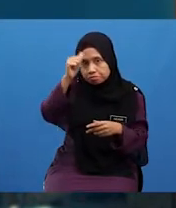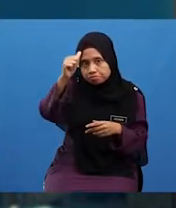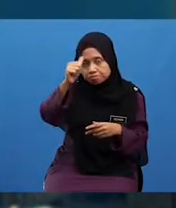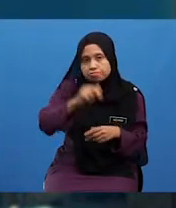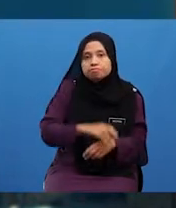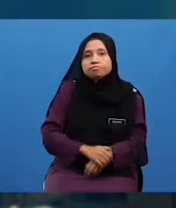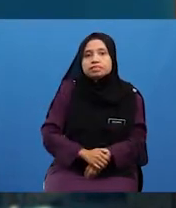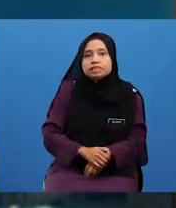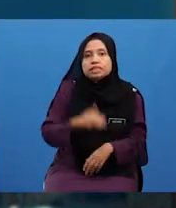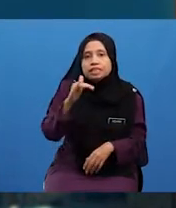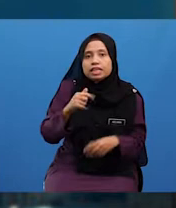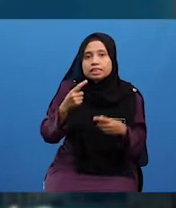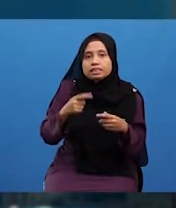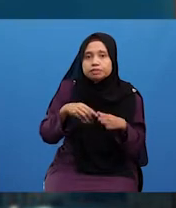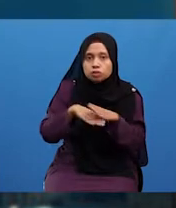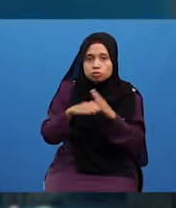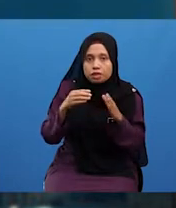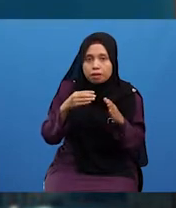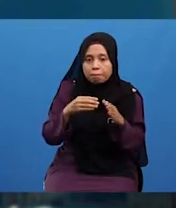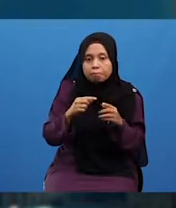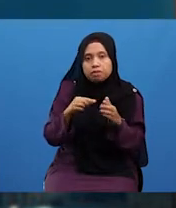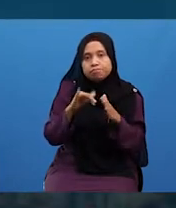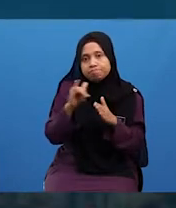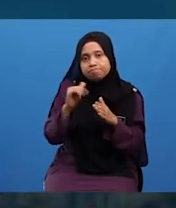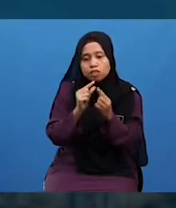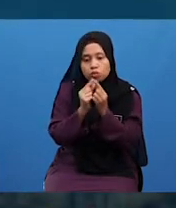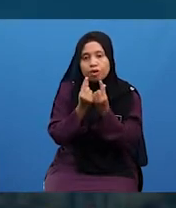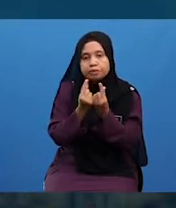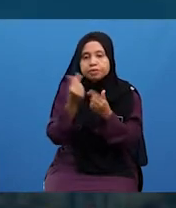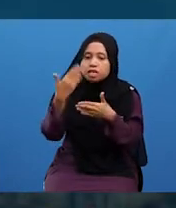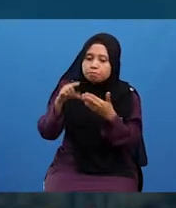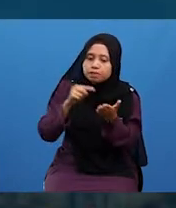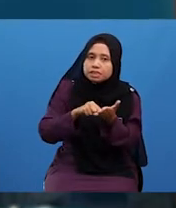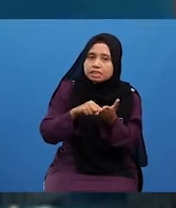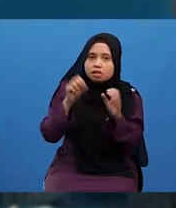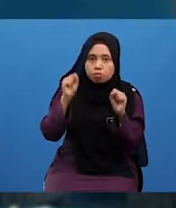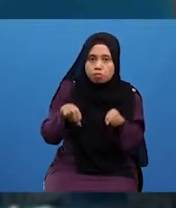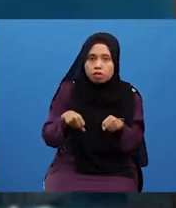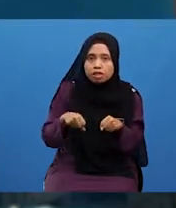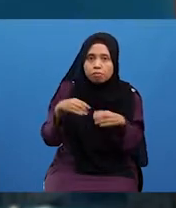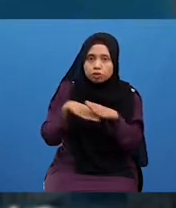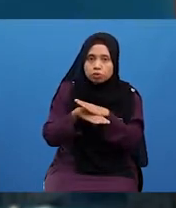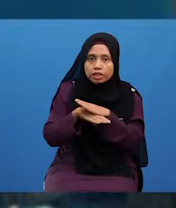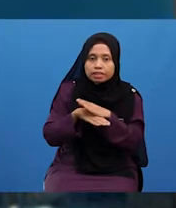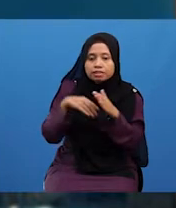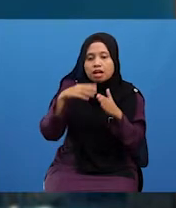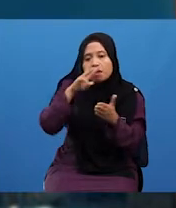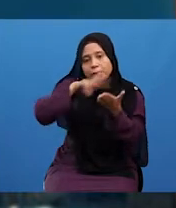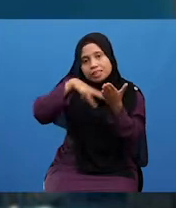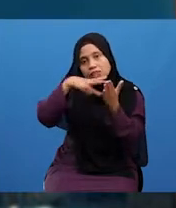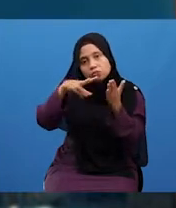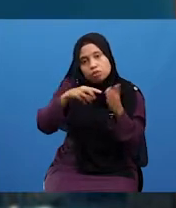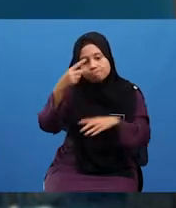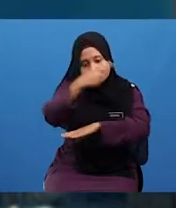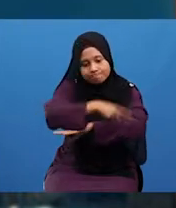Allah SWT yang terkandung di dalamnya. Selepas ini, bolehlah masukkan dalam jadual